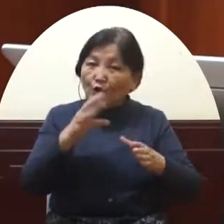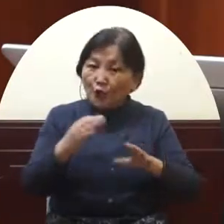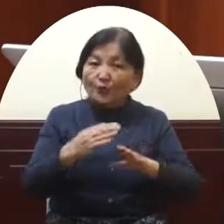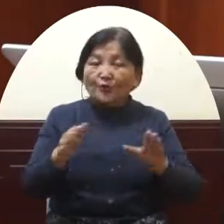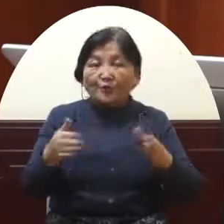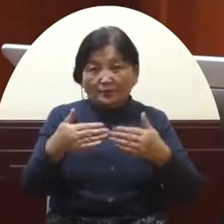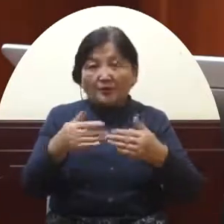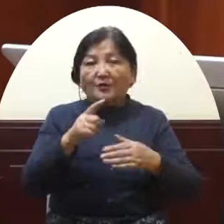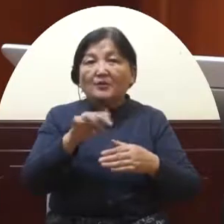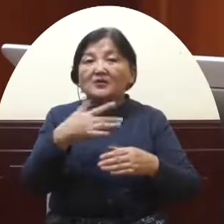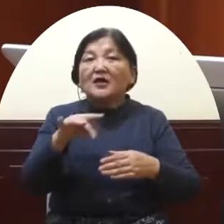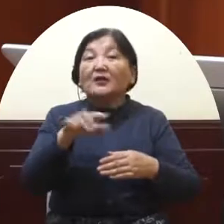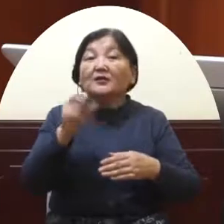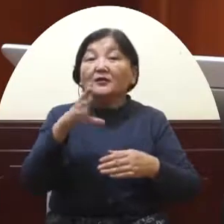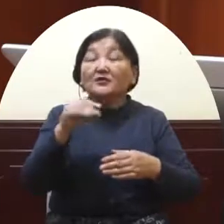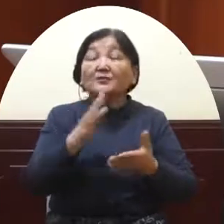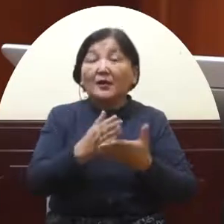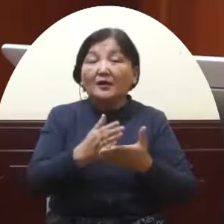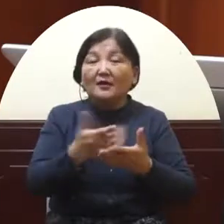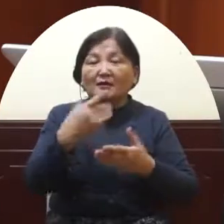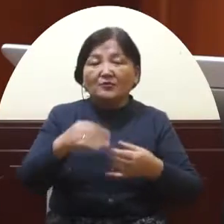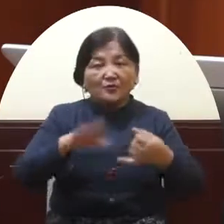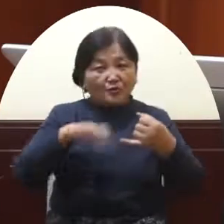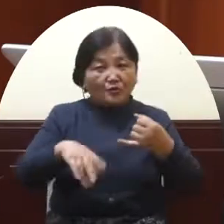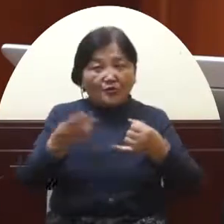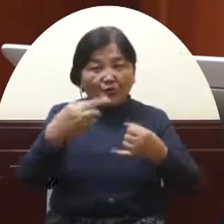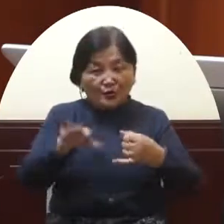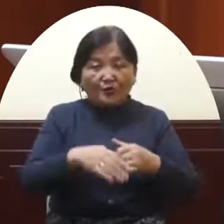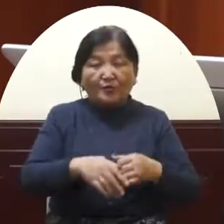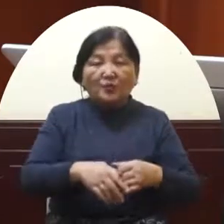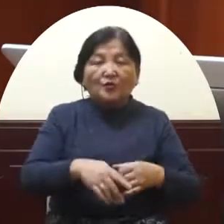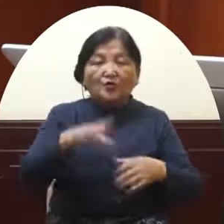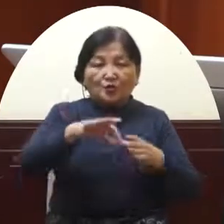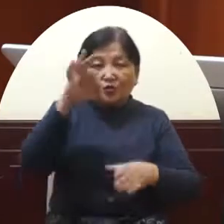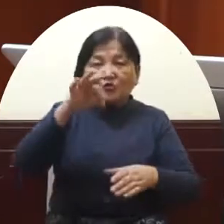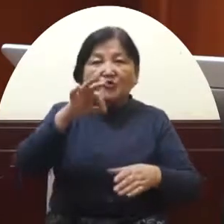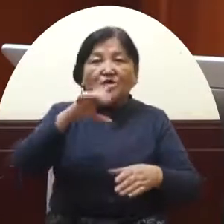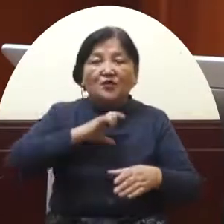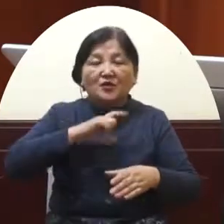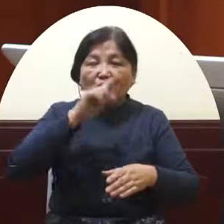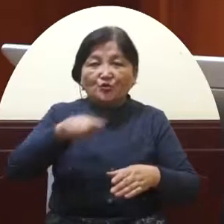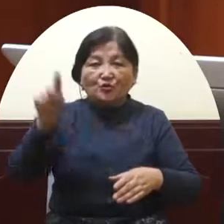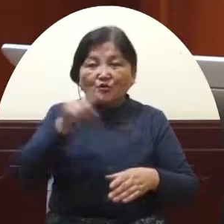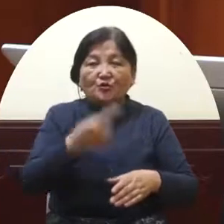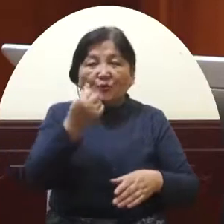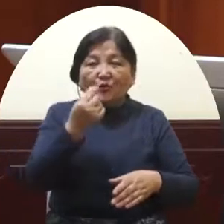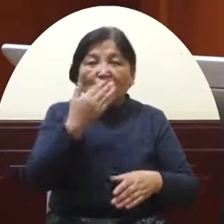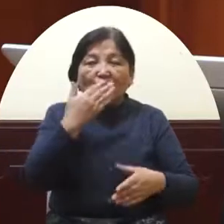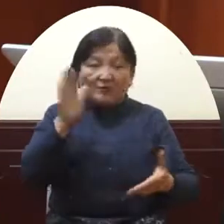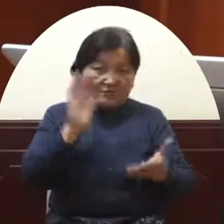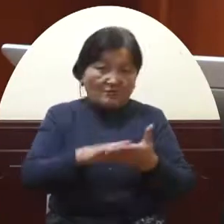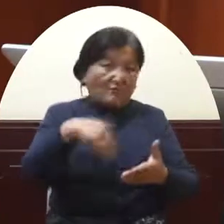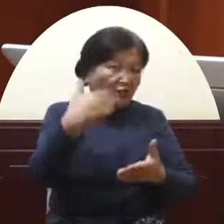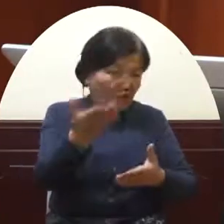Манайд болж байгаа сонгууль сүүлийн үед сонгогчдыг эрхийг зөрчих замаар мөнгө амлах эсвэл ямар